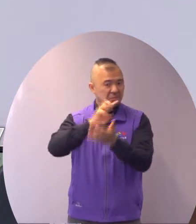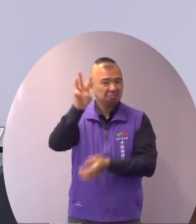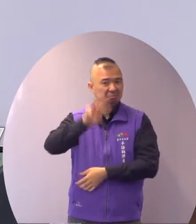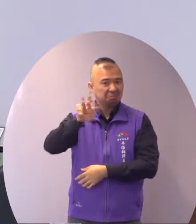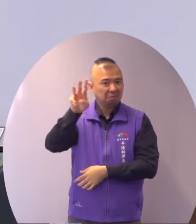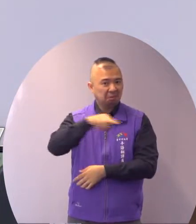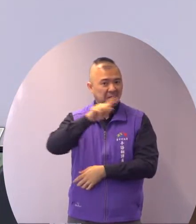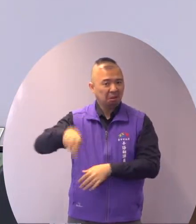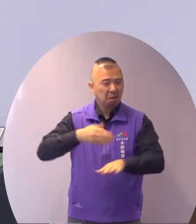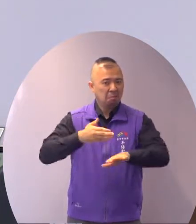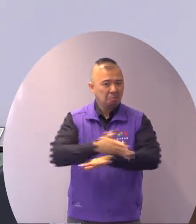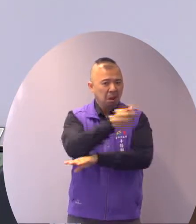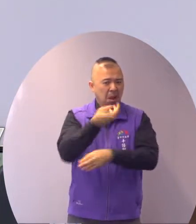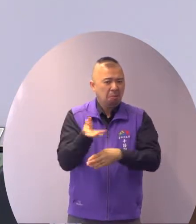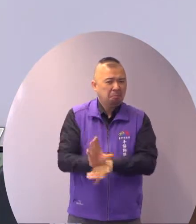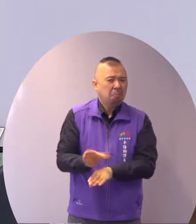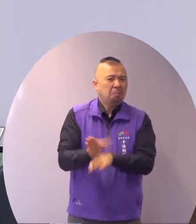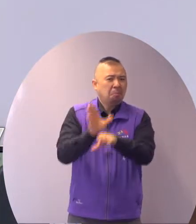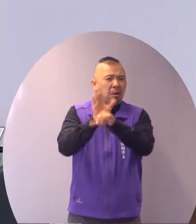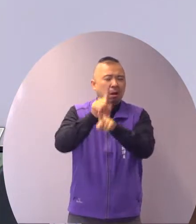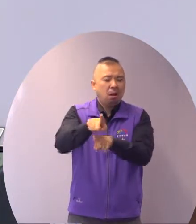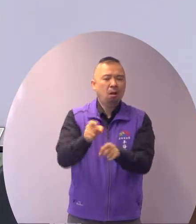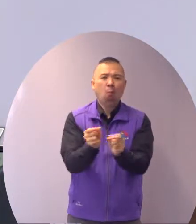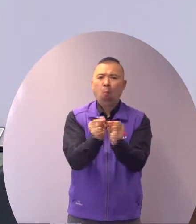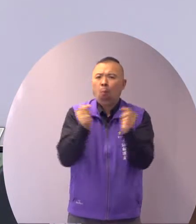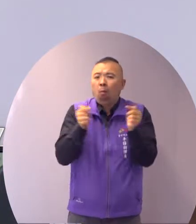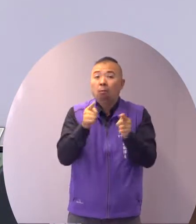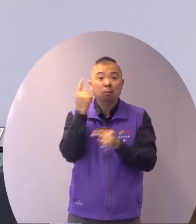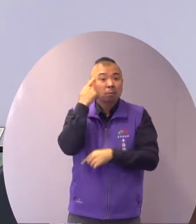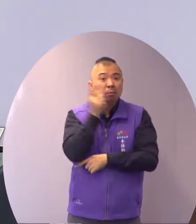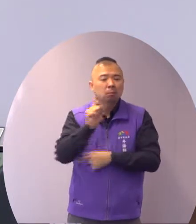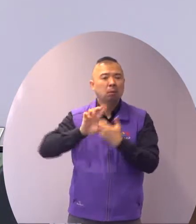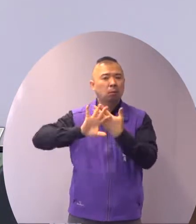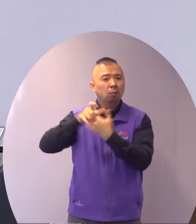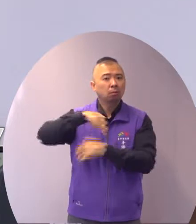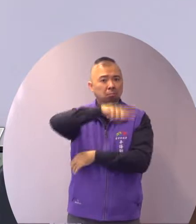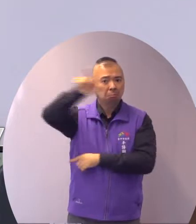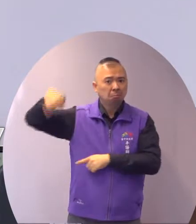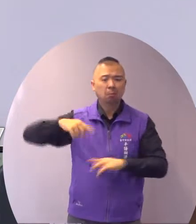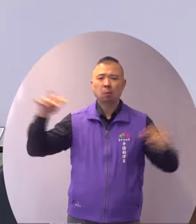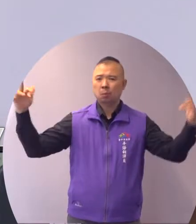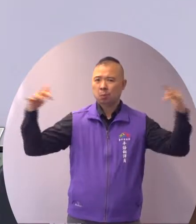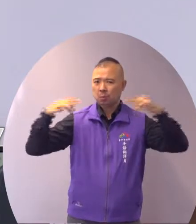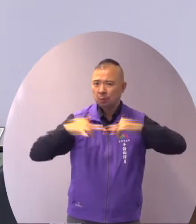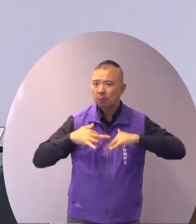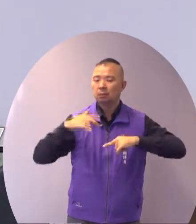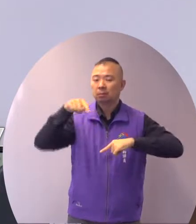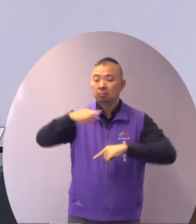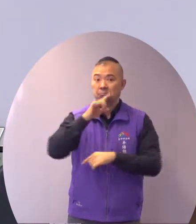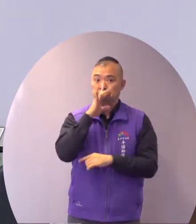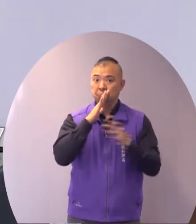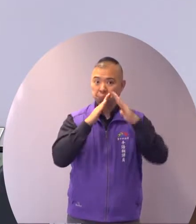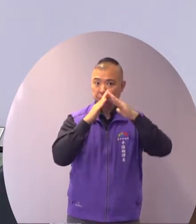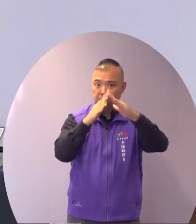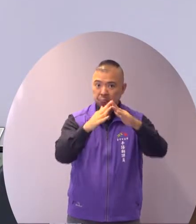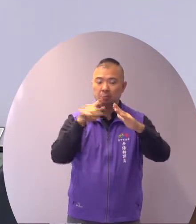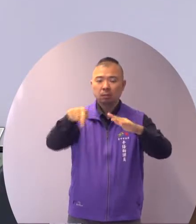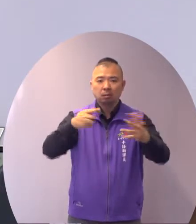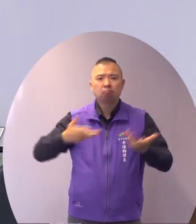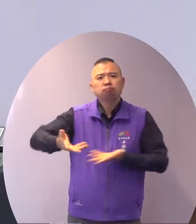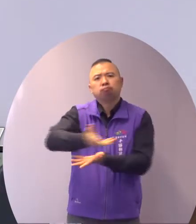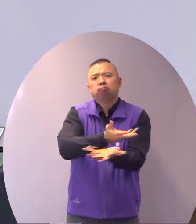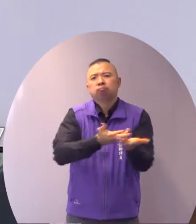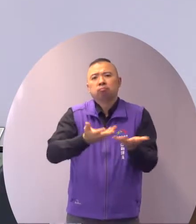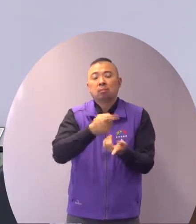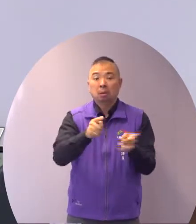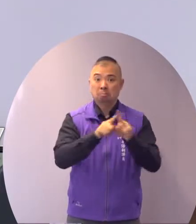3000，倍增，等于说进入台中市从国外回来的或是外国人进入呢，都是平常